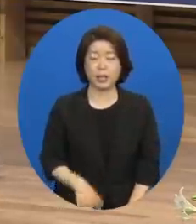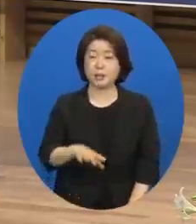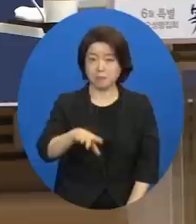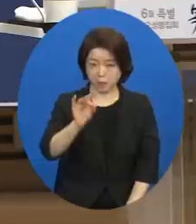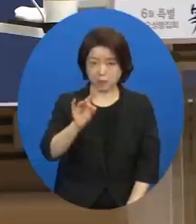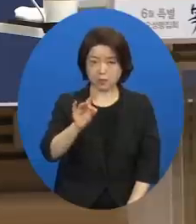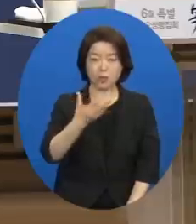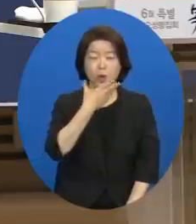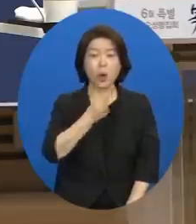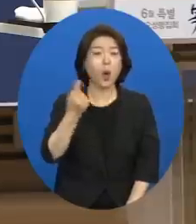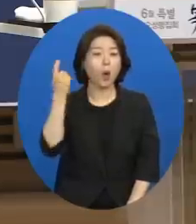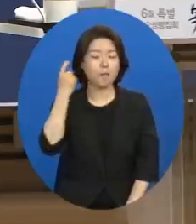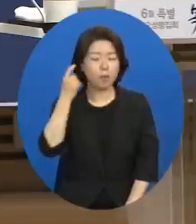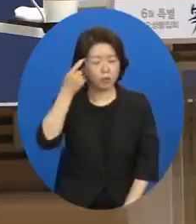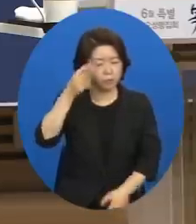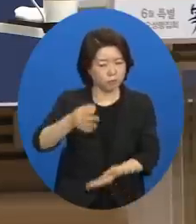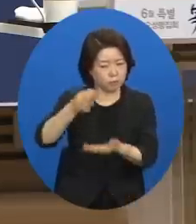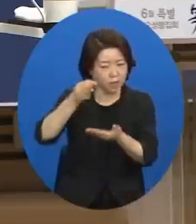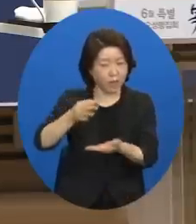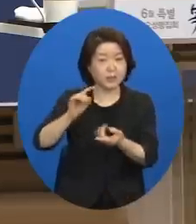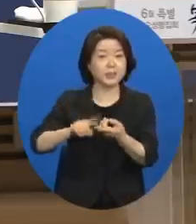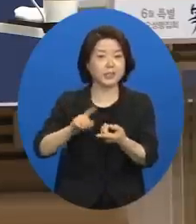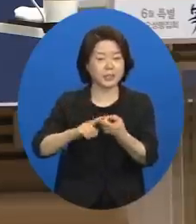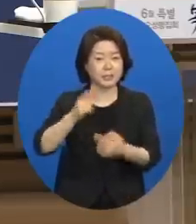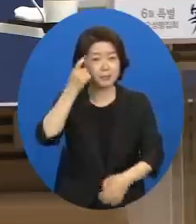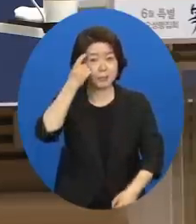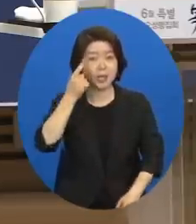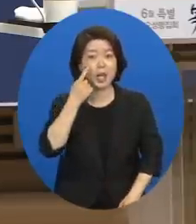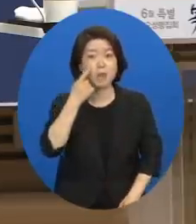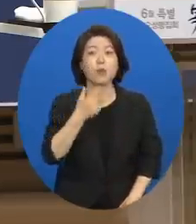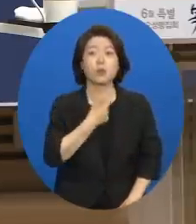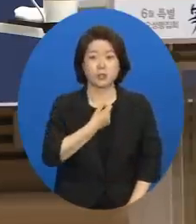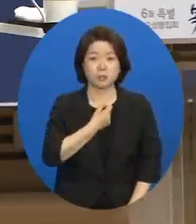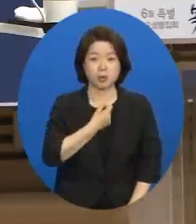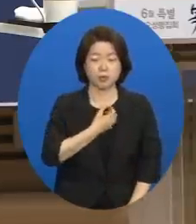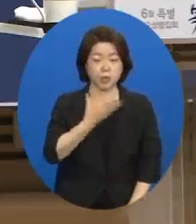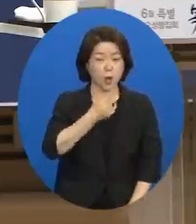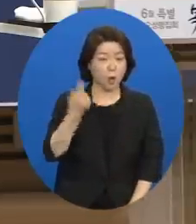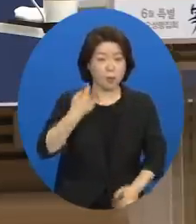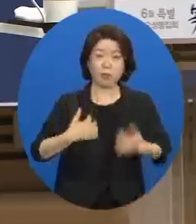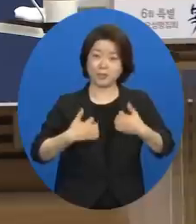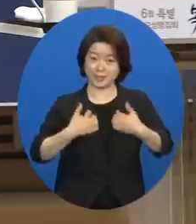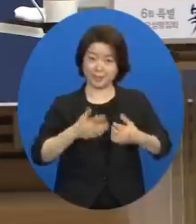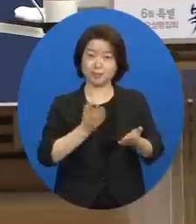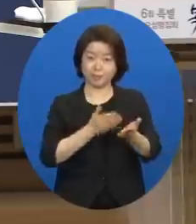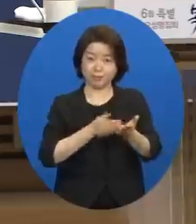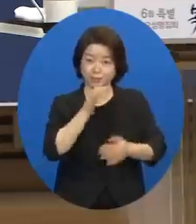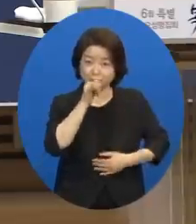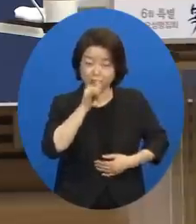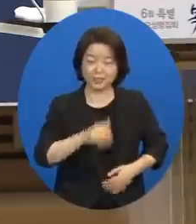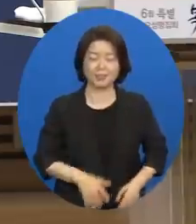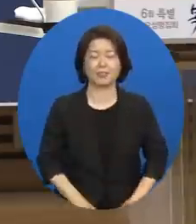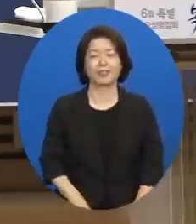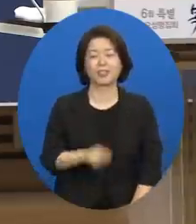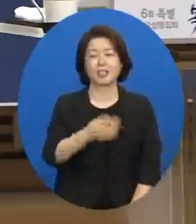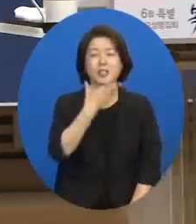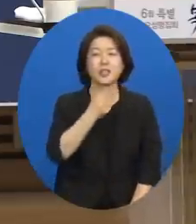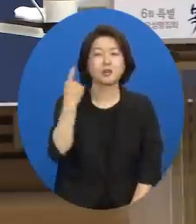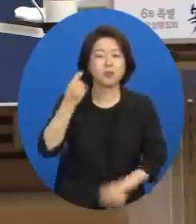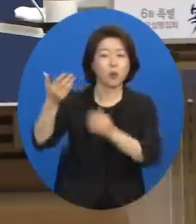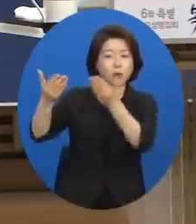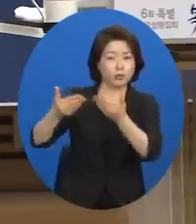먼저는 복음의 가치에 대해서 한번 생각해 보려고 해요. 복음은 기쁜 소식이잖아요. 기쁜 소식인데 이 복음을